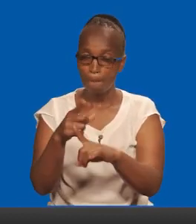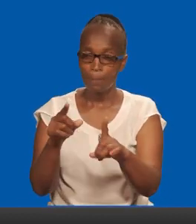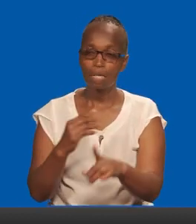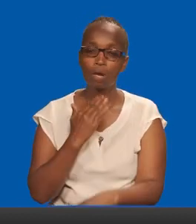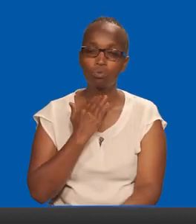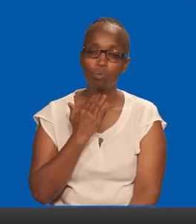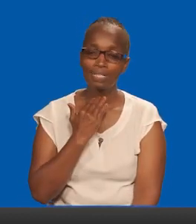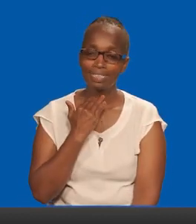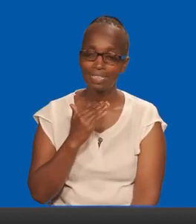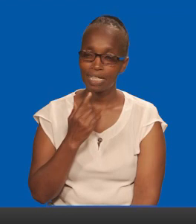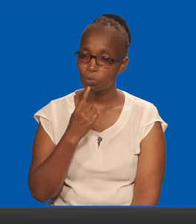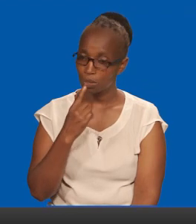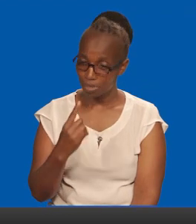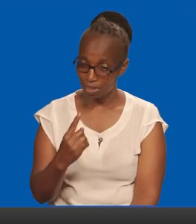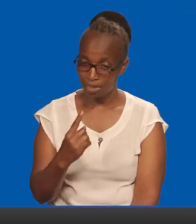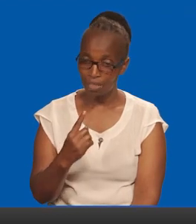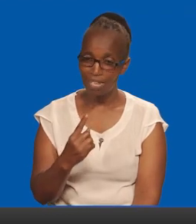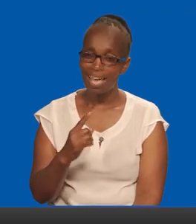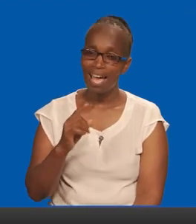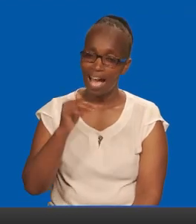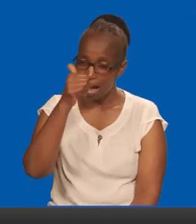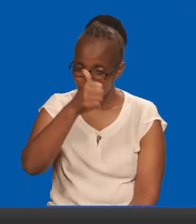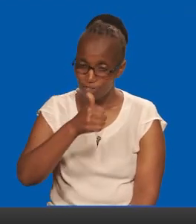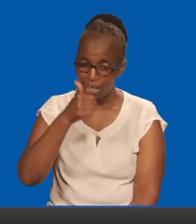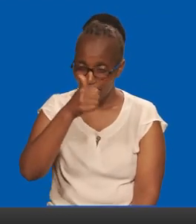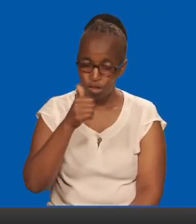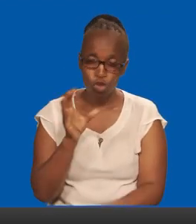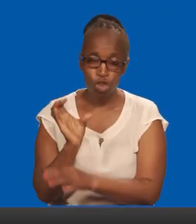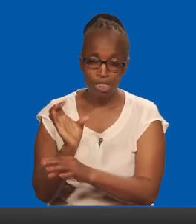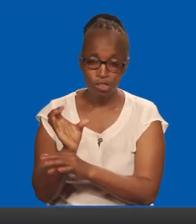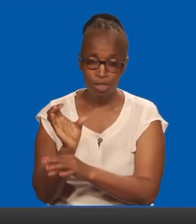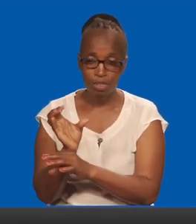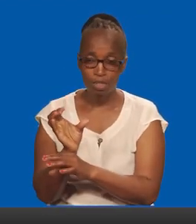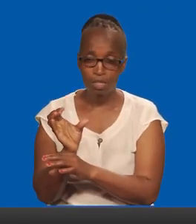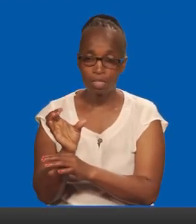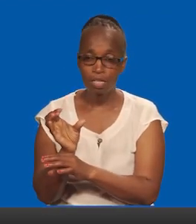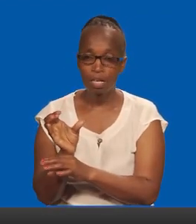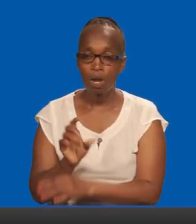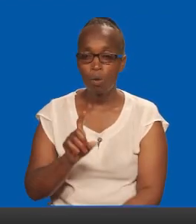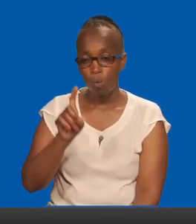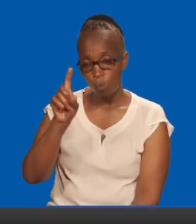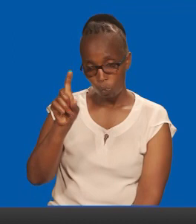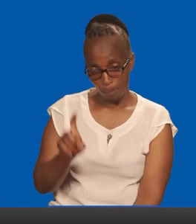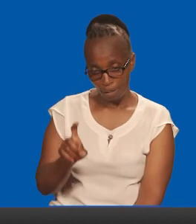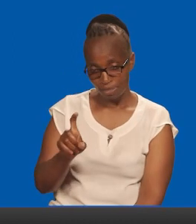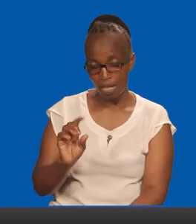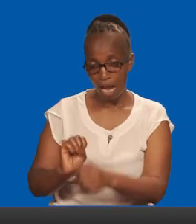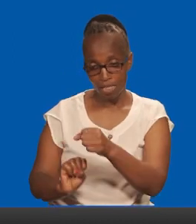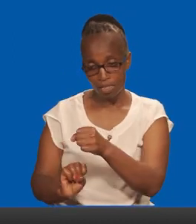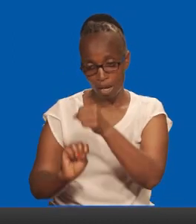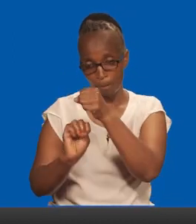ningetaka kusema Kanisa la Afrika Sisi zote tuunge